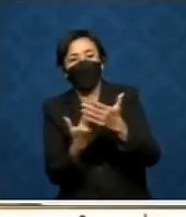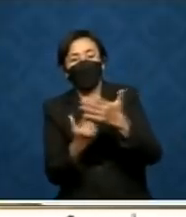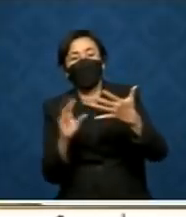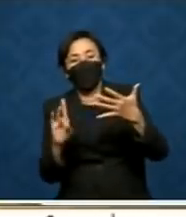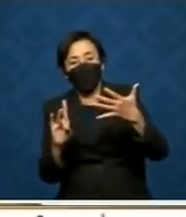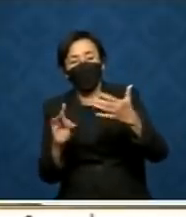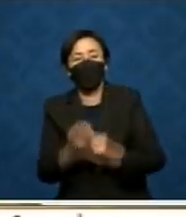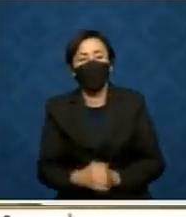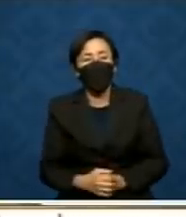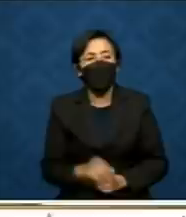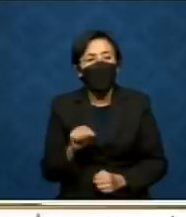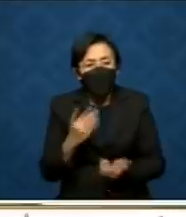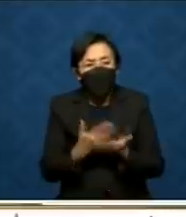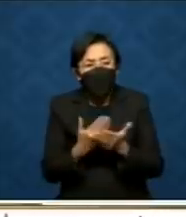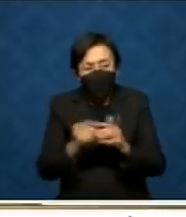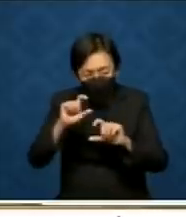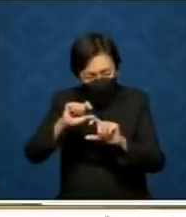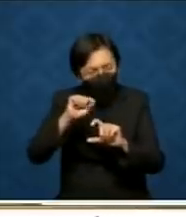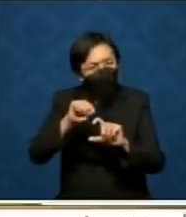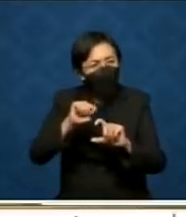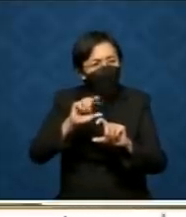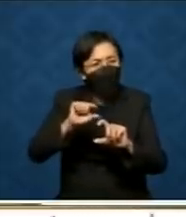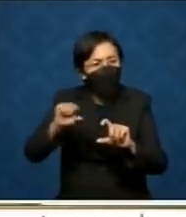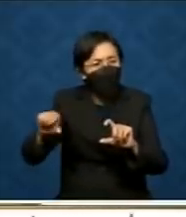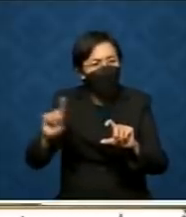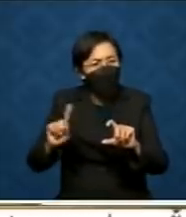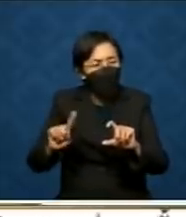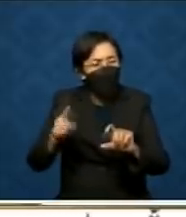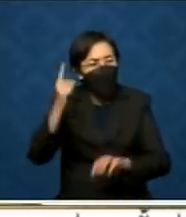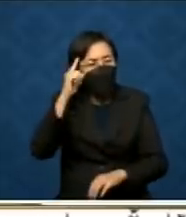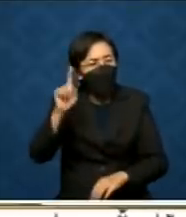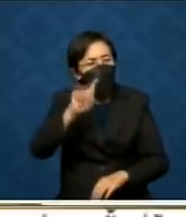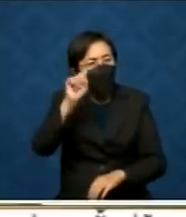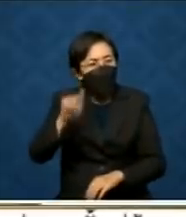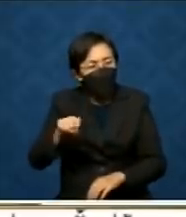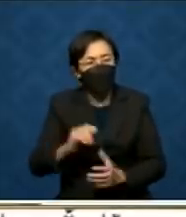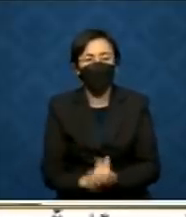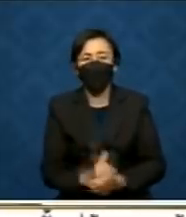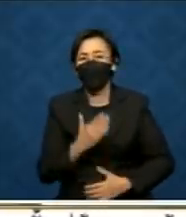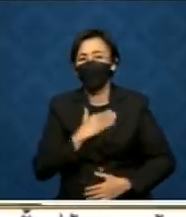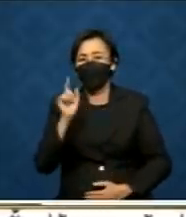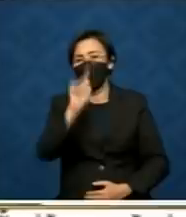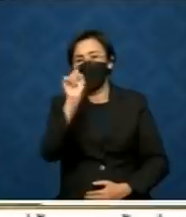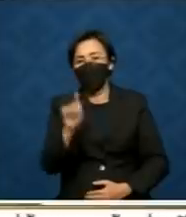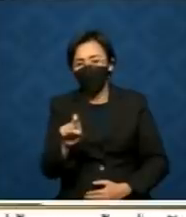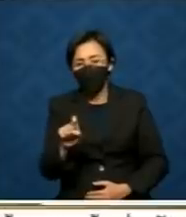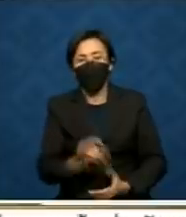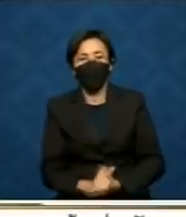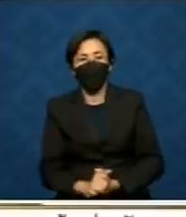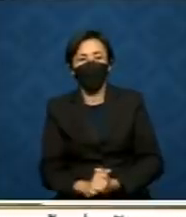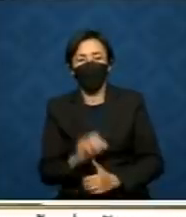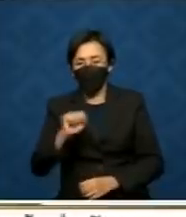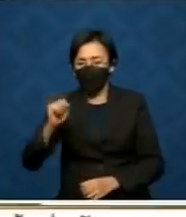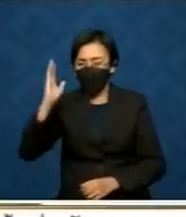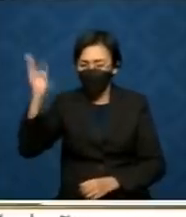แสดงว่ามีส่วนต่างดิแต่ทำให้ผมคิดได้ไหมครับจะมาทานครับผมก็สงสัยดิคุณประเสริฐพูด